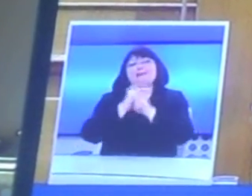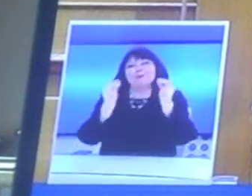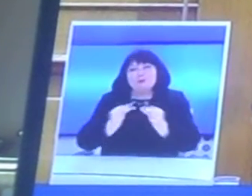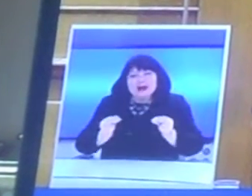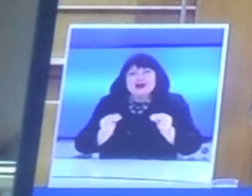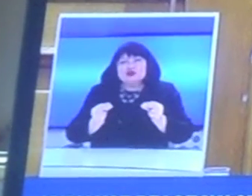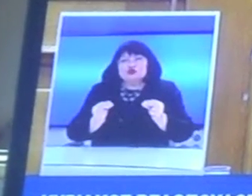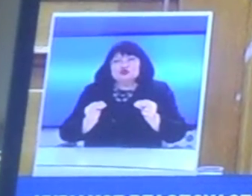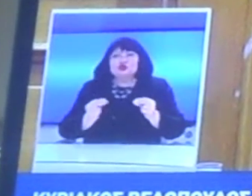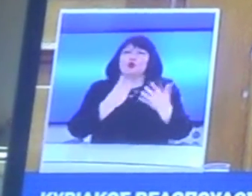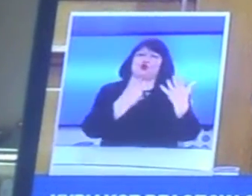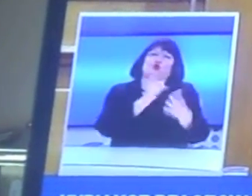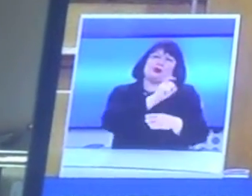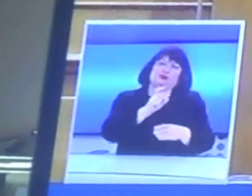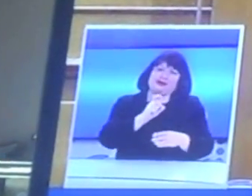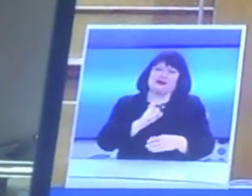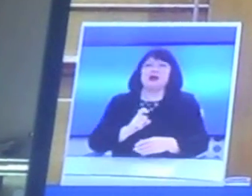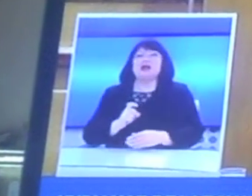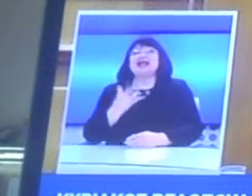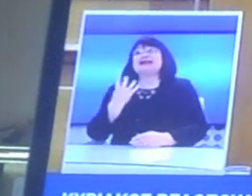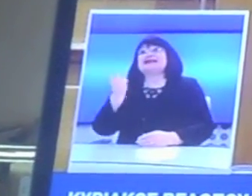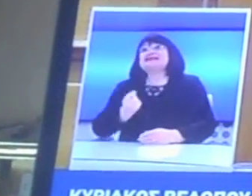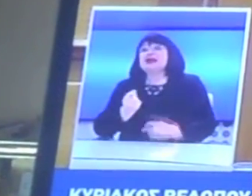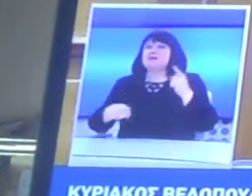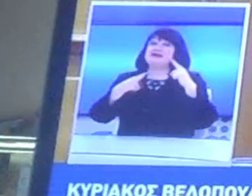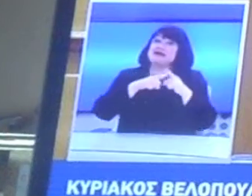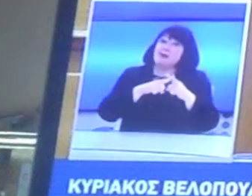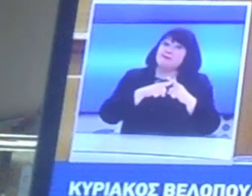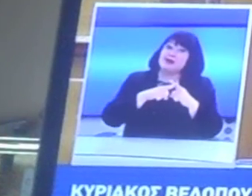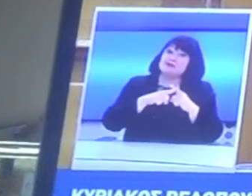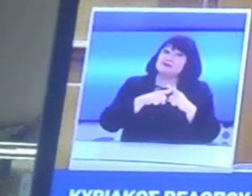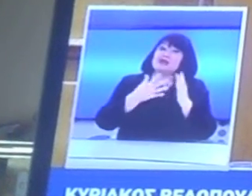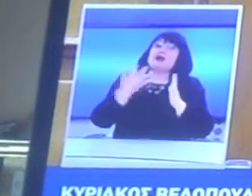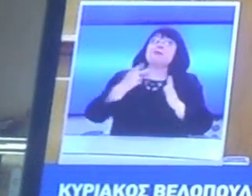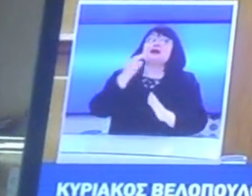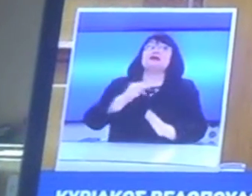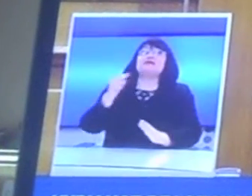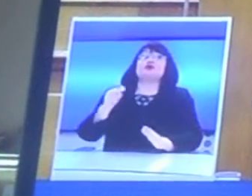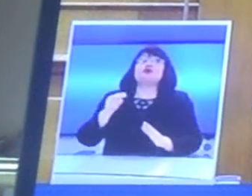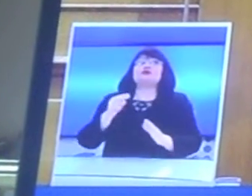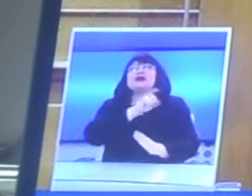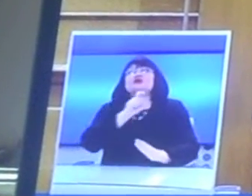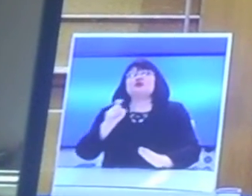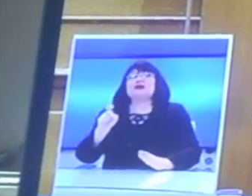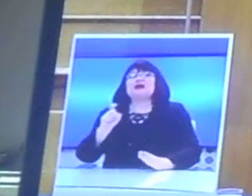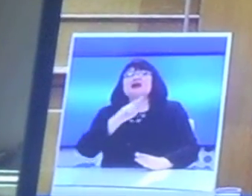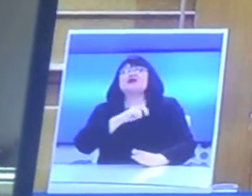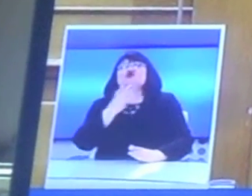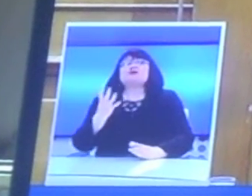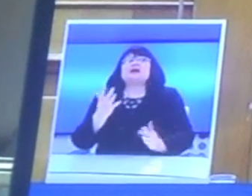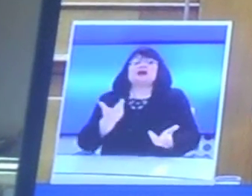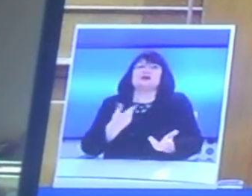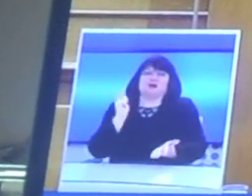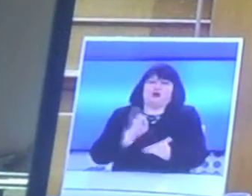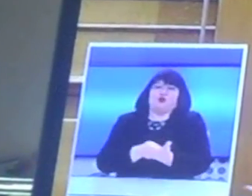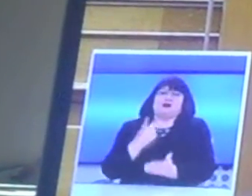Τα υπόλοιπα 4,5 επί 15 ευρώ, 67,5 εκατομμύρια ευρώ, γιατί δεν τα δίνουμε. Γιατί παίρνετε 25, πάτε